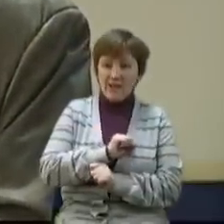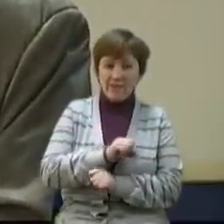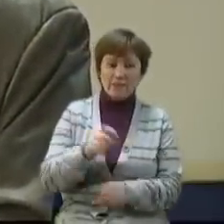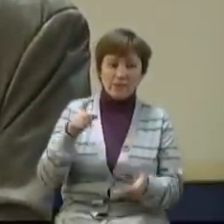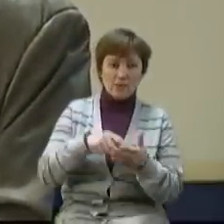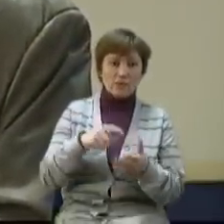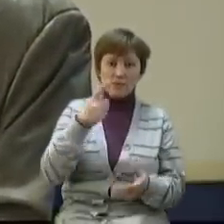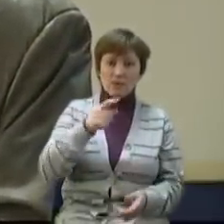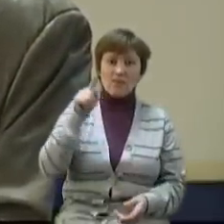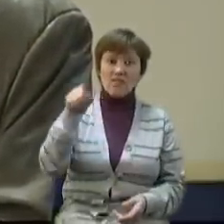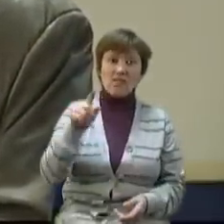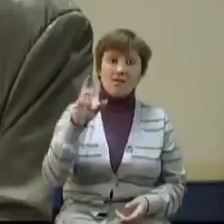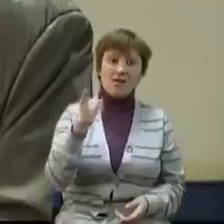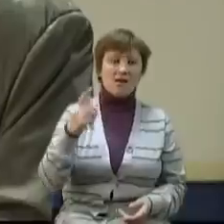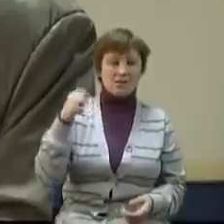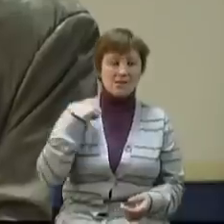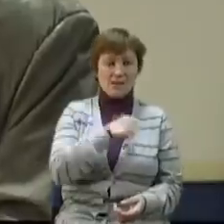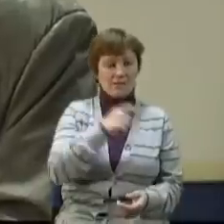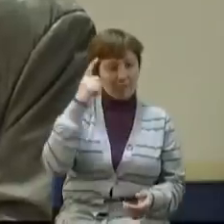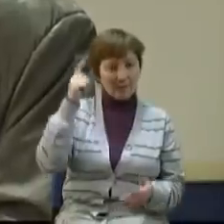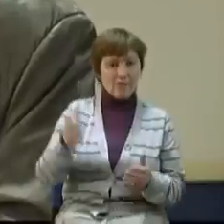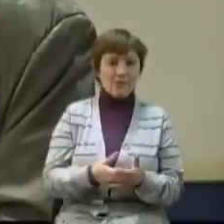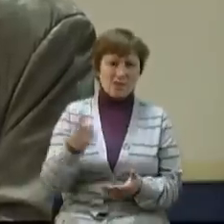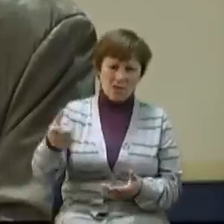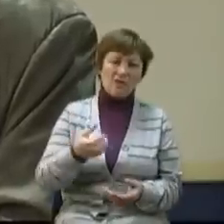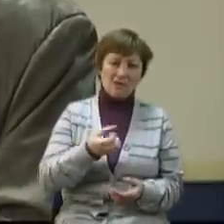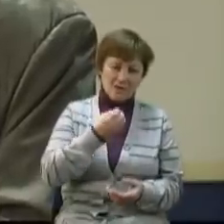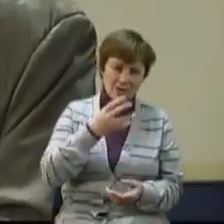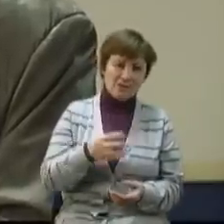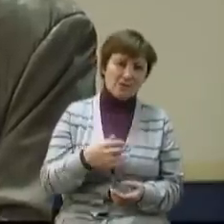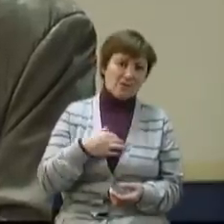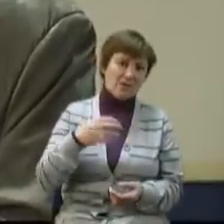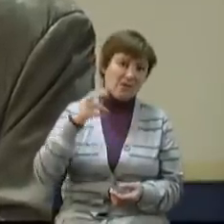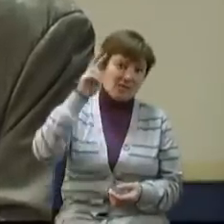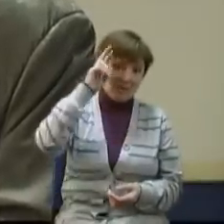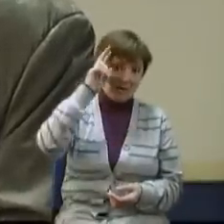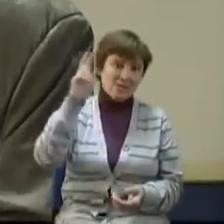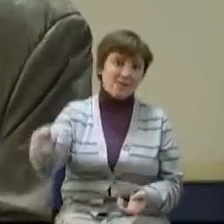ты. А он хороший братик такой, говорит, я не знаю.